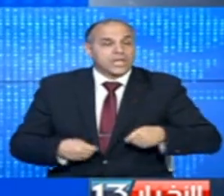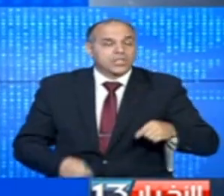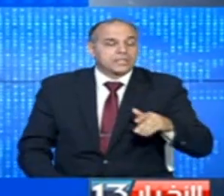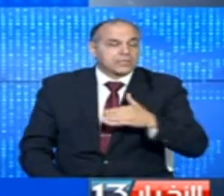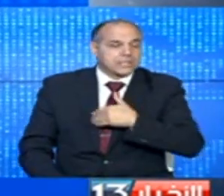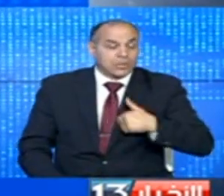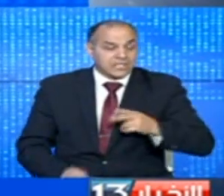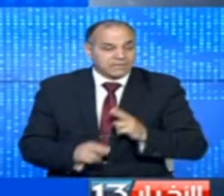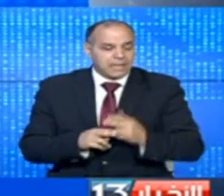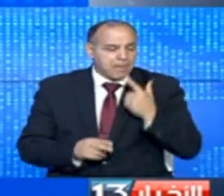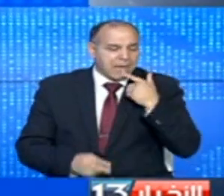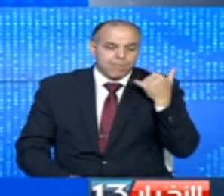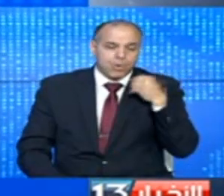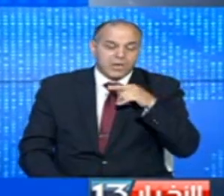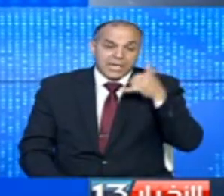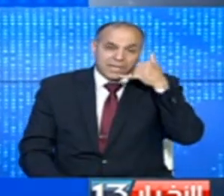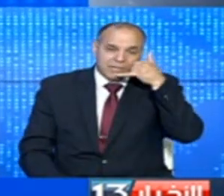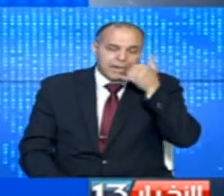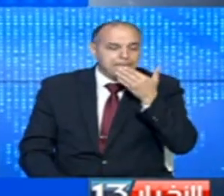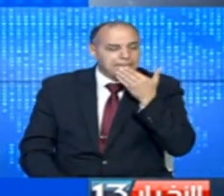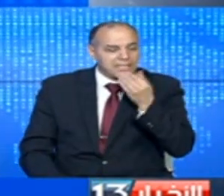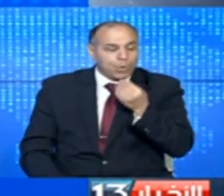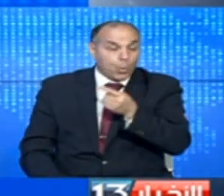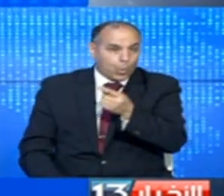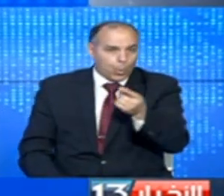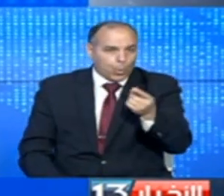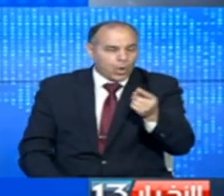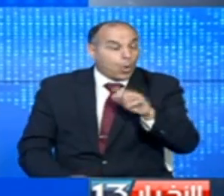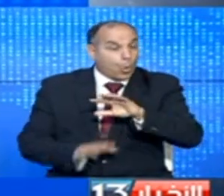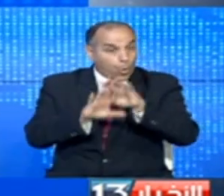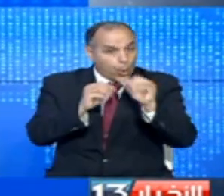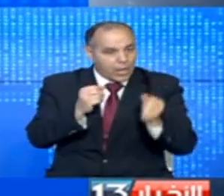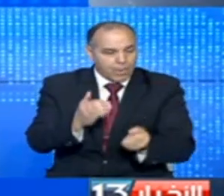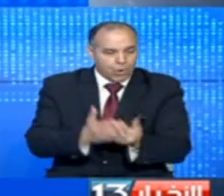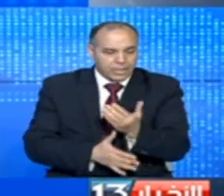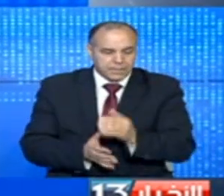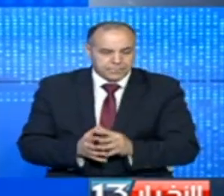للصحة بصفاقس كنت معنا مباشرة بالهاتف، شكرا جزيلا لك على كل هذه المعطيات.